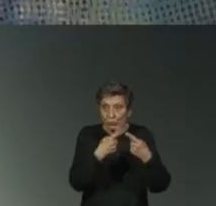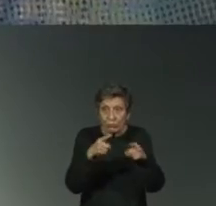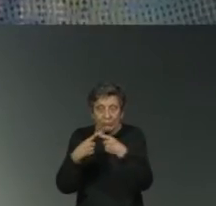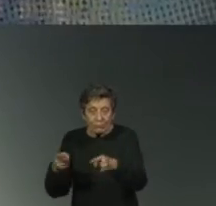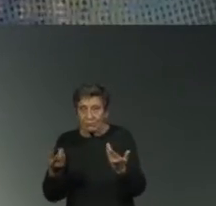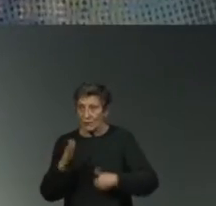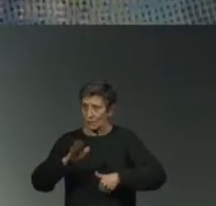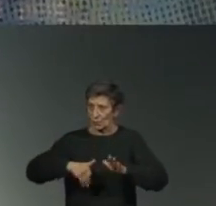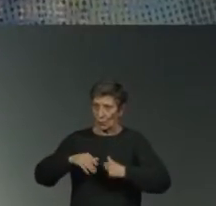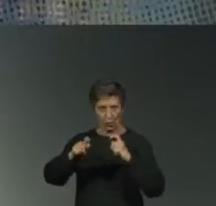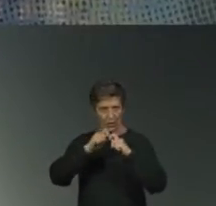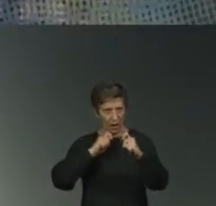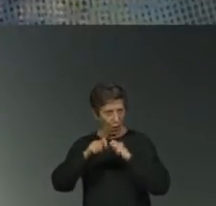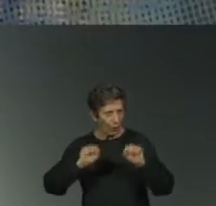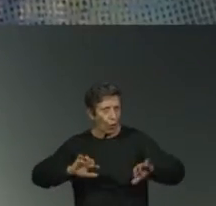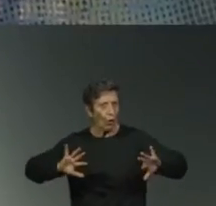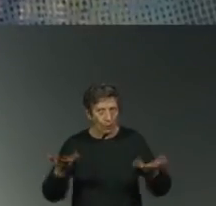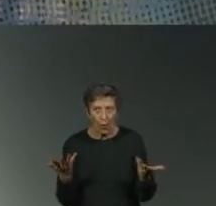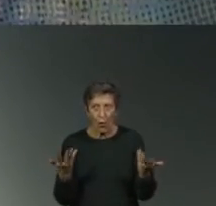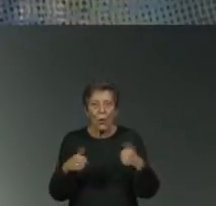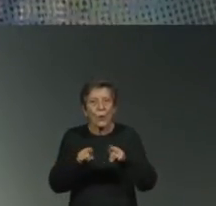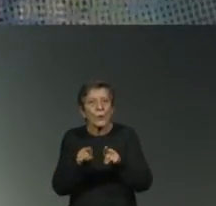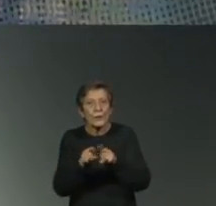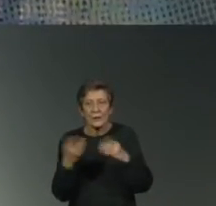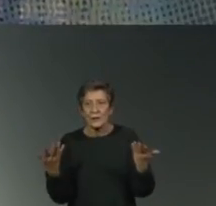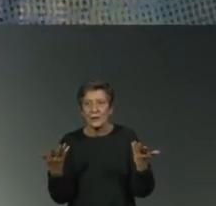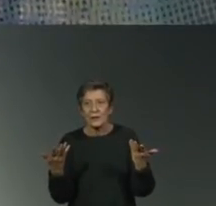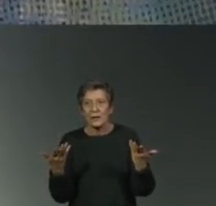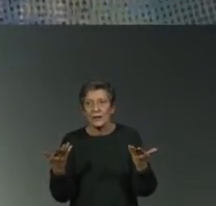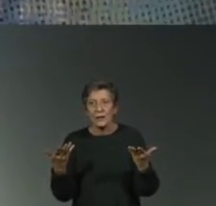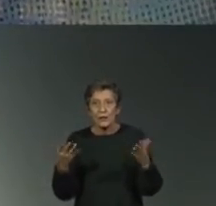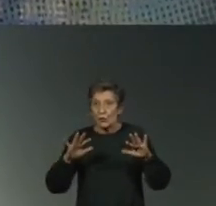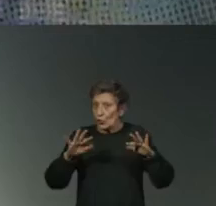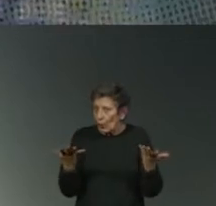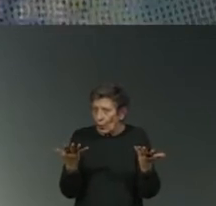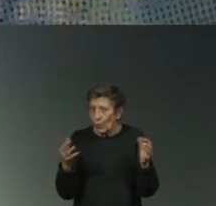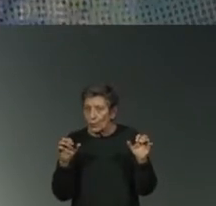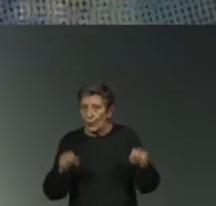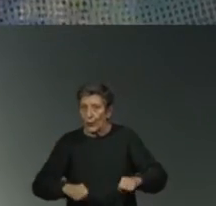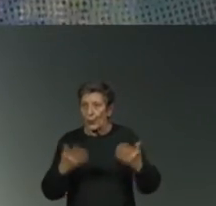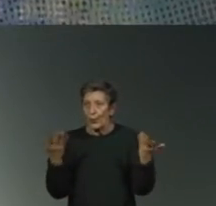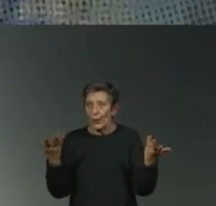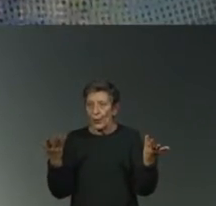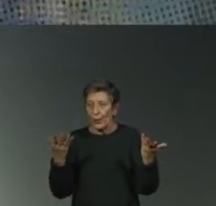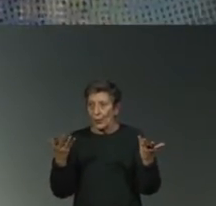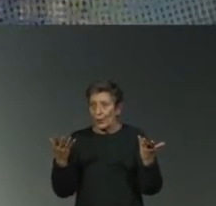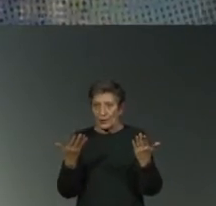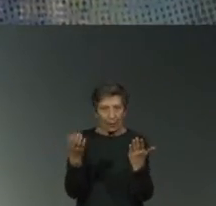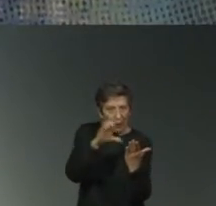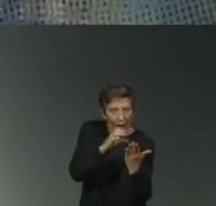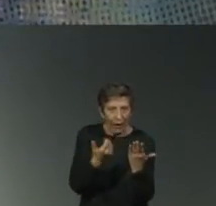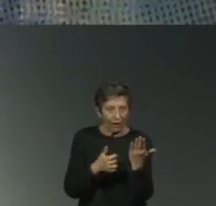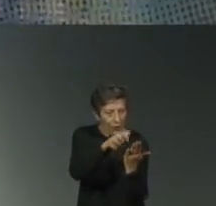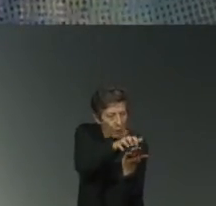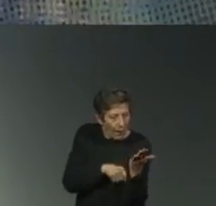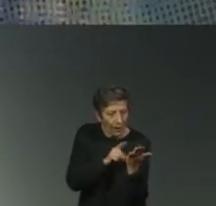fonctionner ce dialogue et comment je pouvais faire cohabiter dans le paragraphe, dans la page,